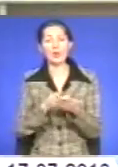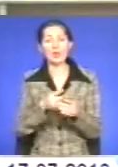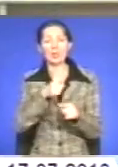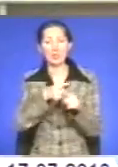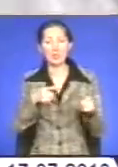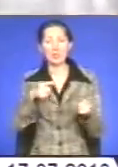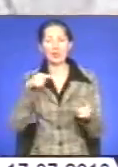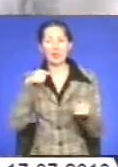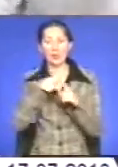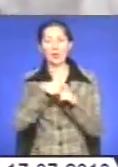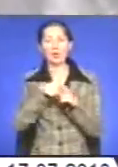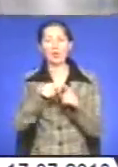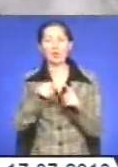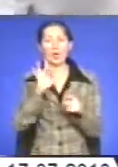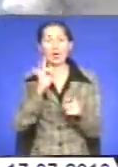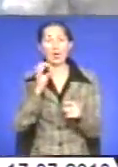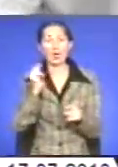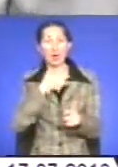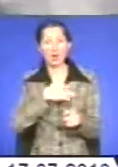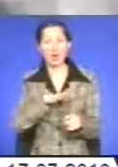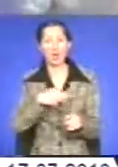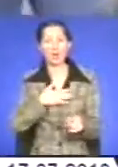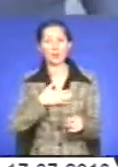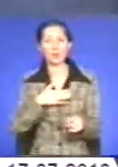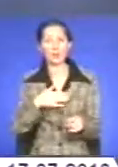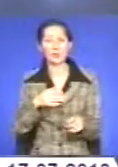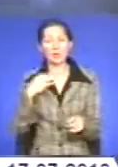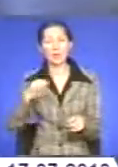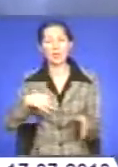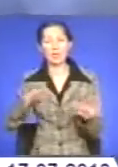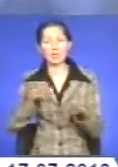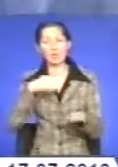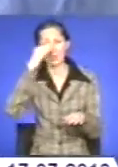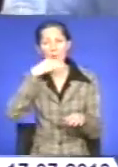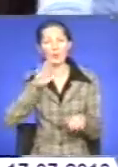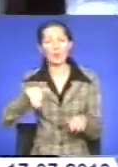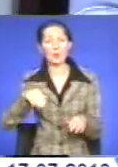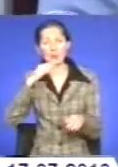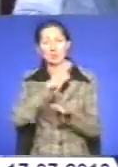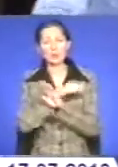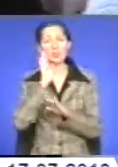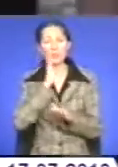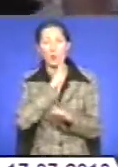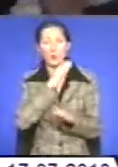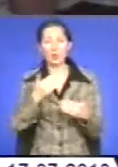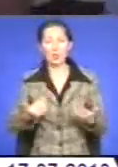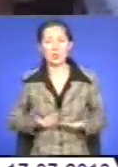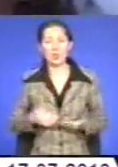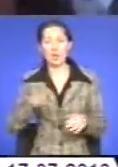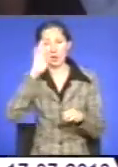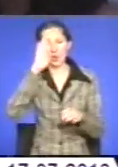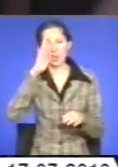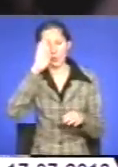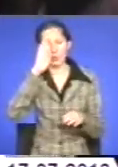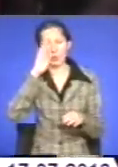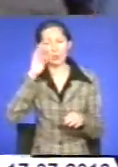рани в грудну клітку. Правоохоронцям стало відомо, що син залишився з батьком після смерті матері. Життя чоловіків не минало без